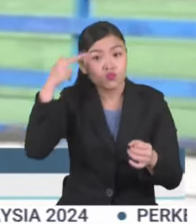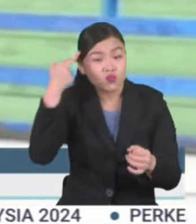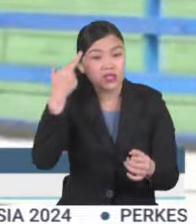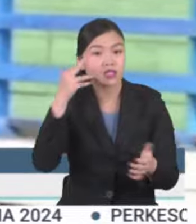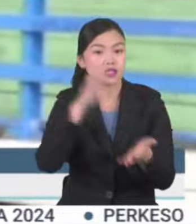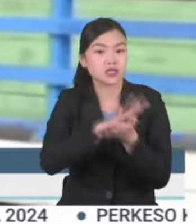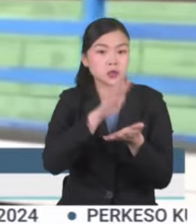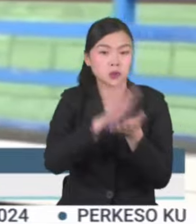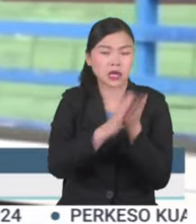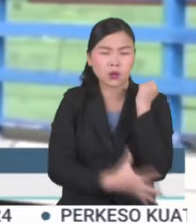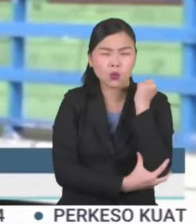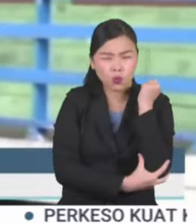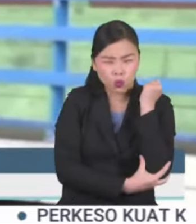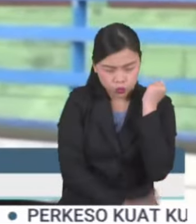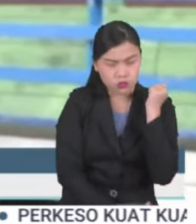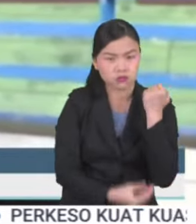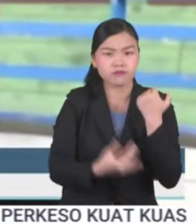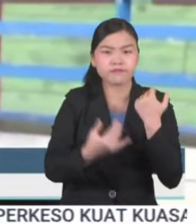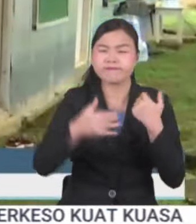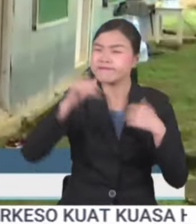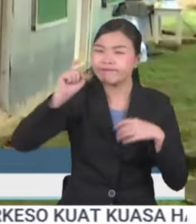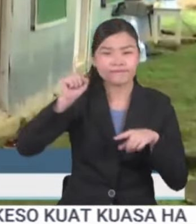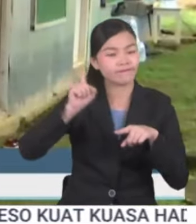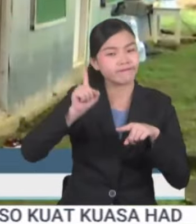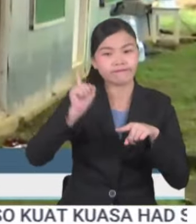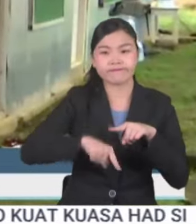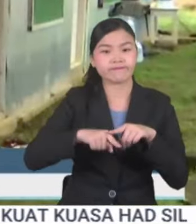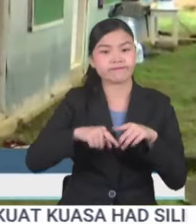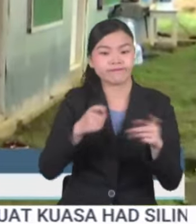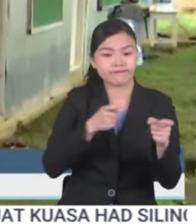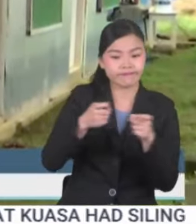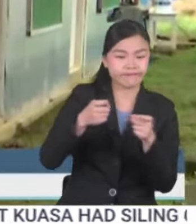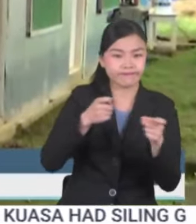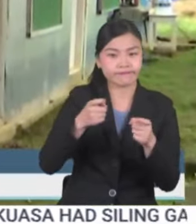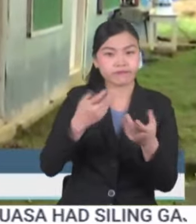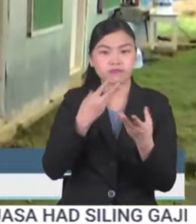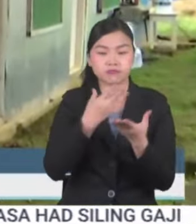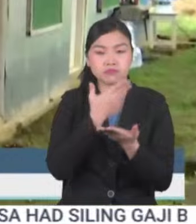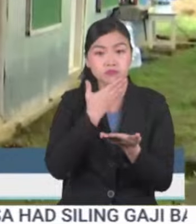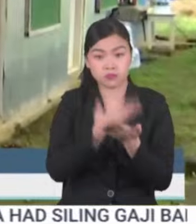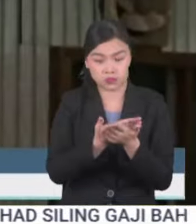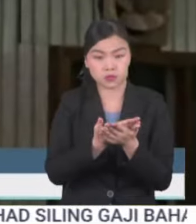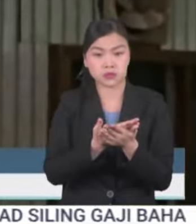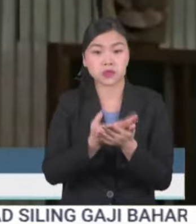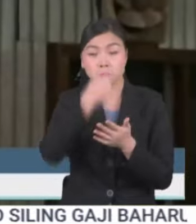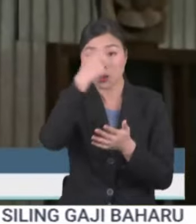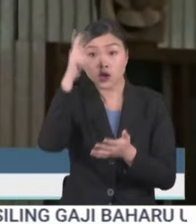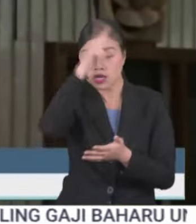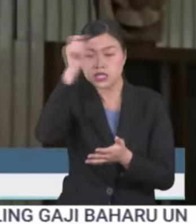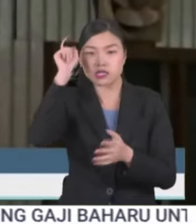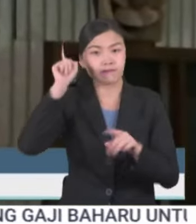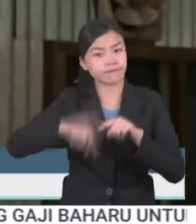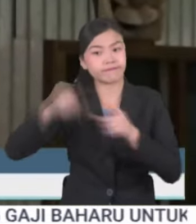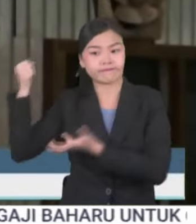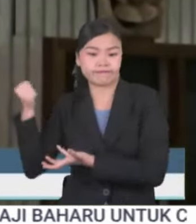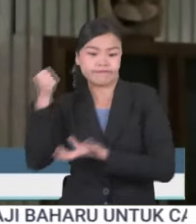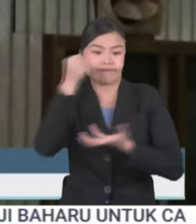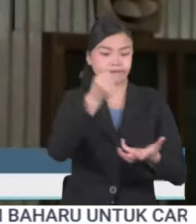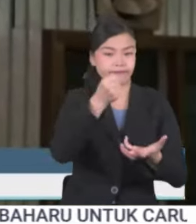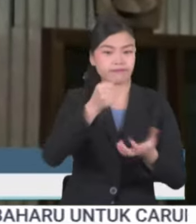isu sekolah daif di negeri ini masih belum dapat ditangani dengan baik kerana kerajaan tidak dapat menyalurkan peruntukan yang